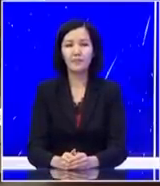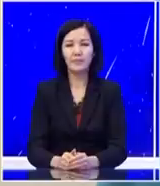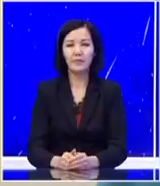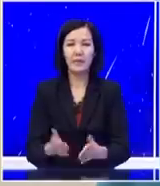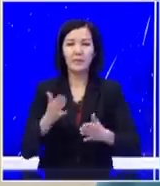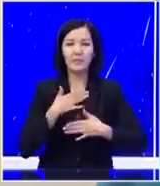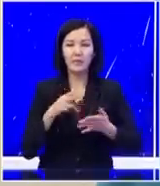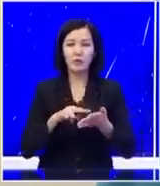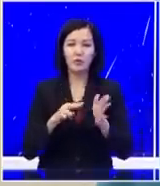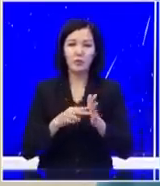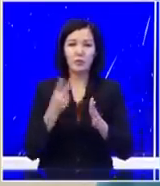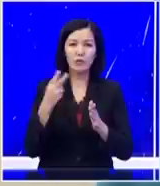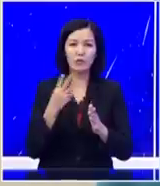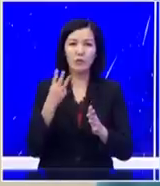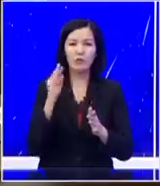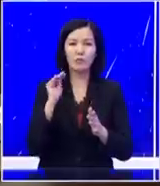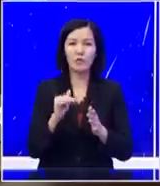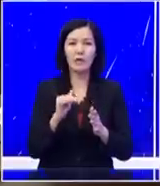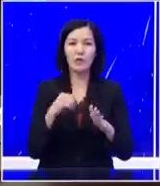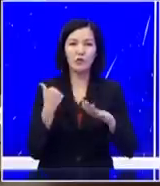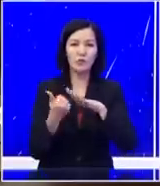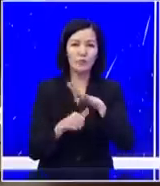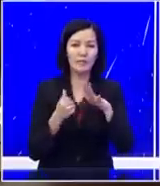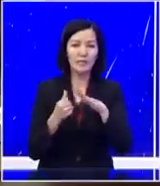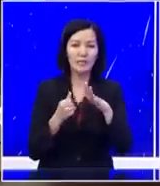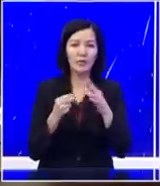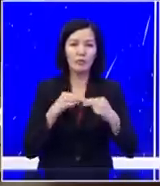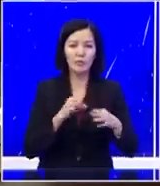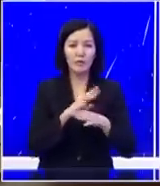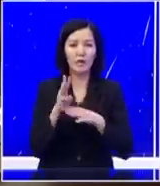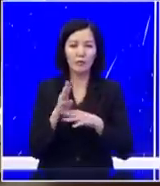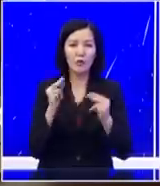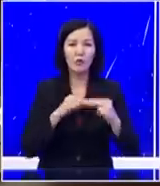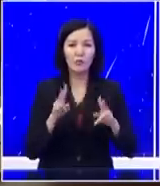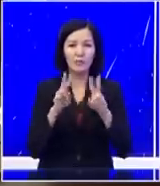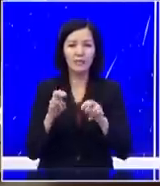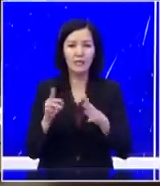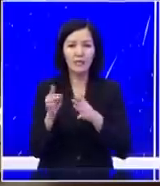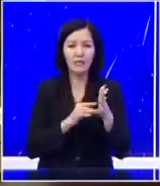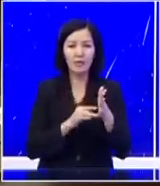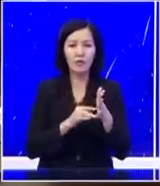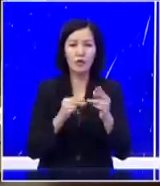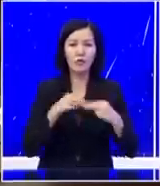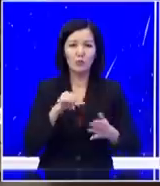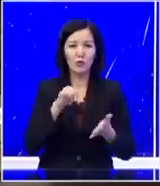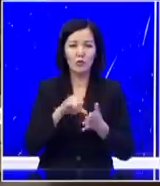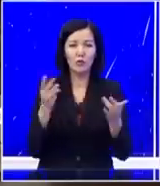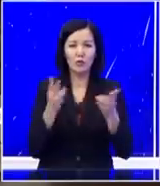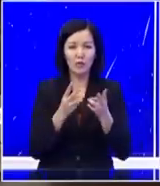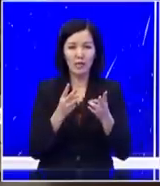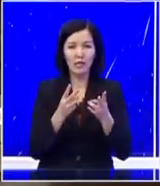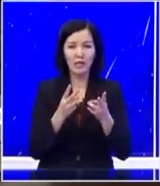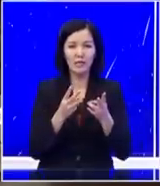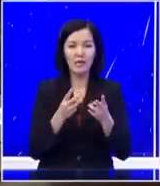Біздің жоспарымыз 23 мыңға тарта жұмыссызды қамту. Екі қолға бір күрек іздегендерді жылдам жұмысқа орналастырыңдар. Осыған